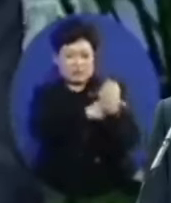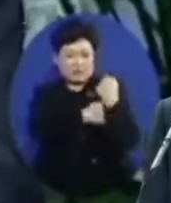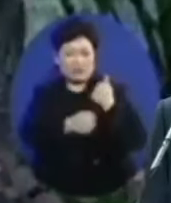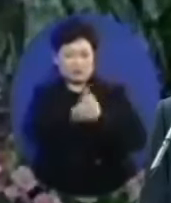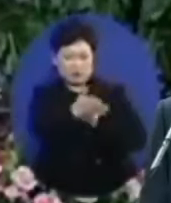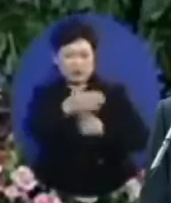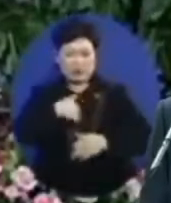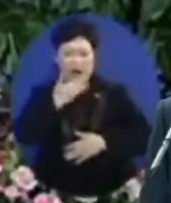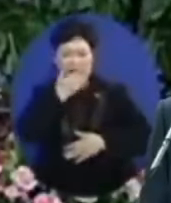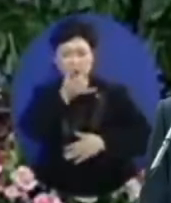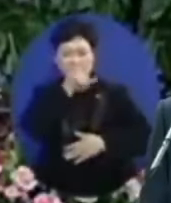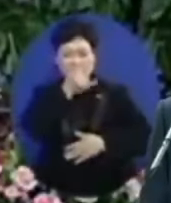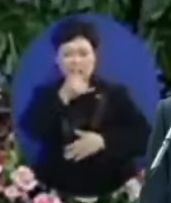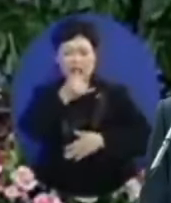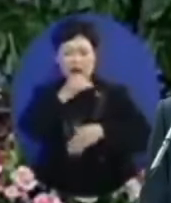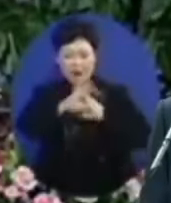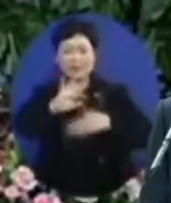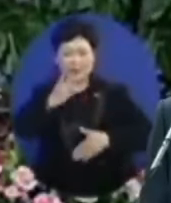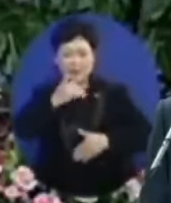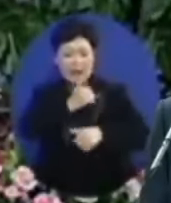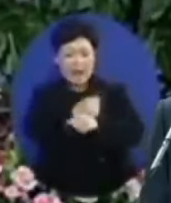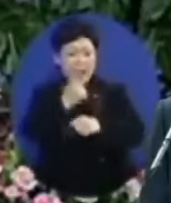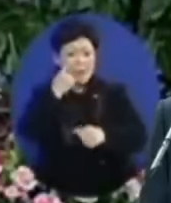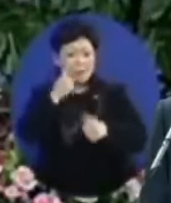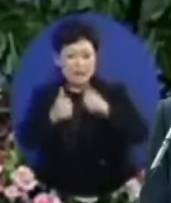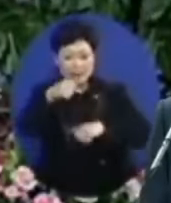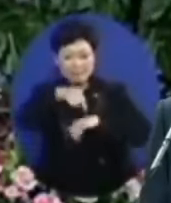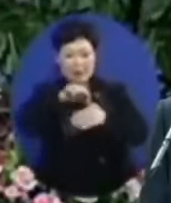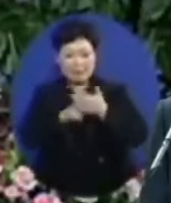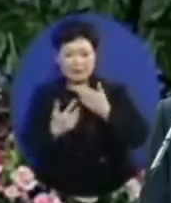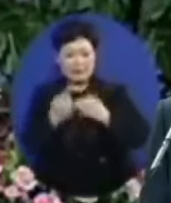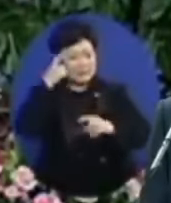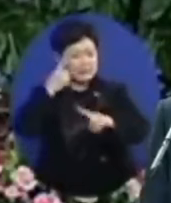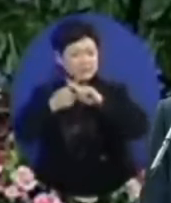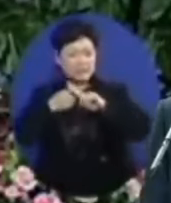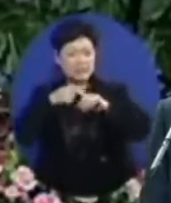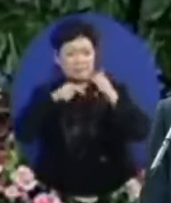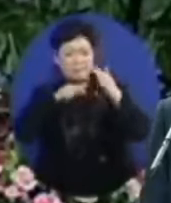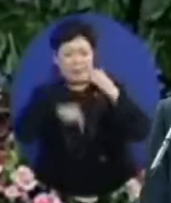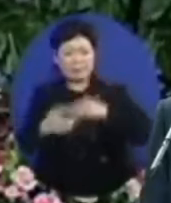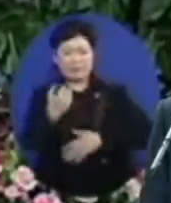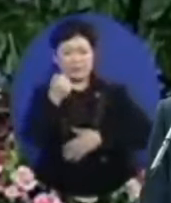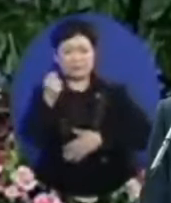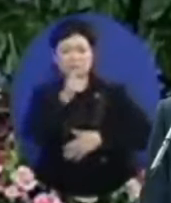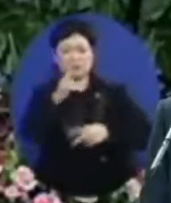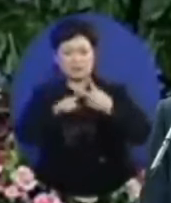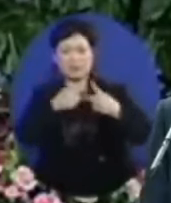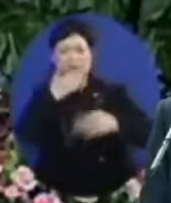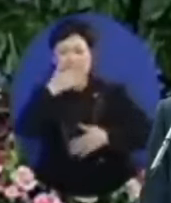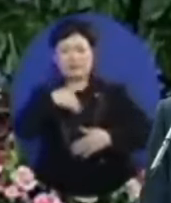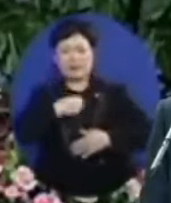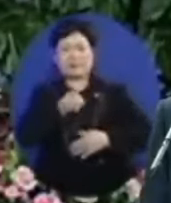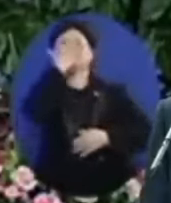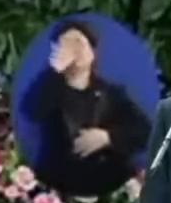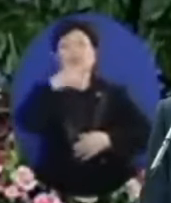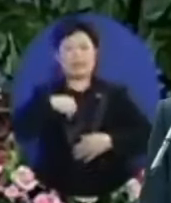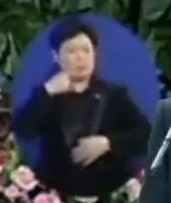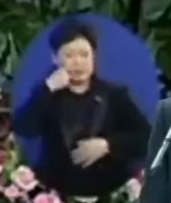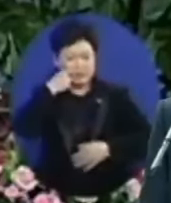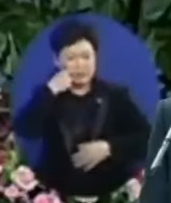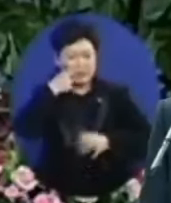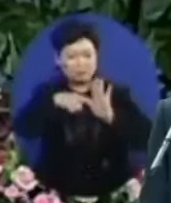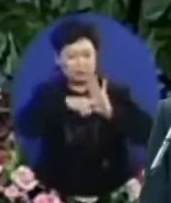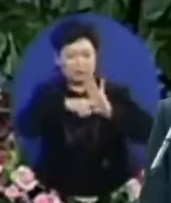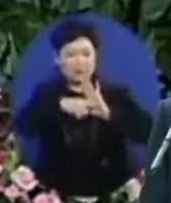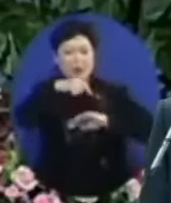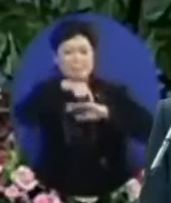수 있다 하면 된다, 해보자 라고 긍정적인 마음을 가질 때는 능치 못할 일이 없지만은 나는 못나고 할 수 없다는 부정적인 마음을